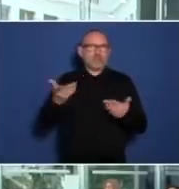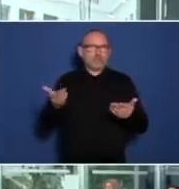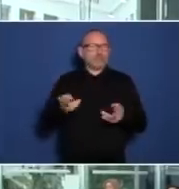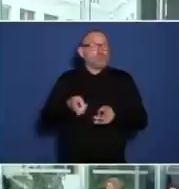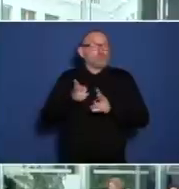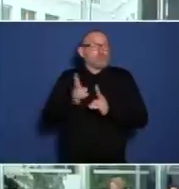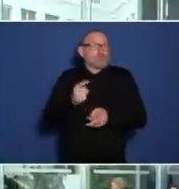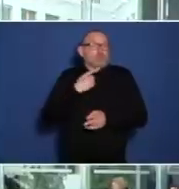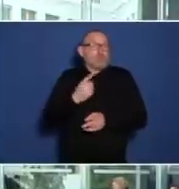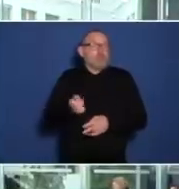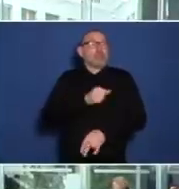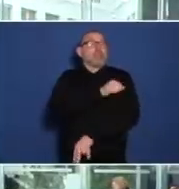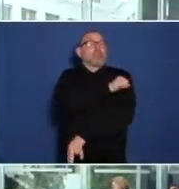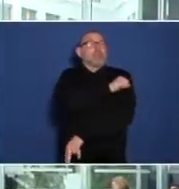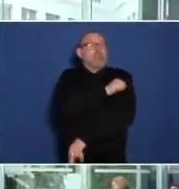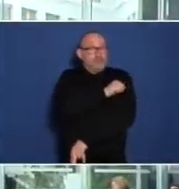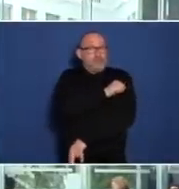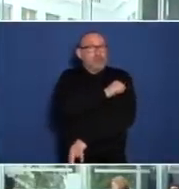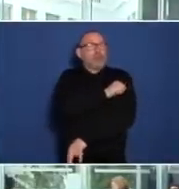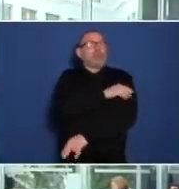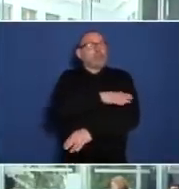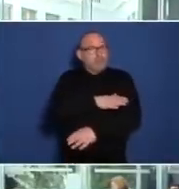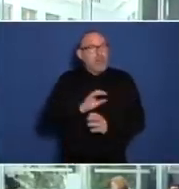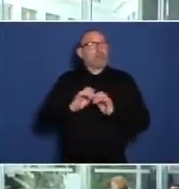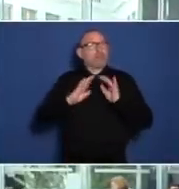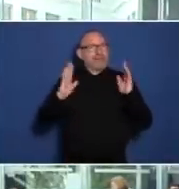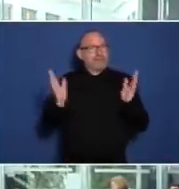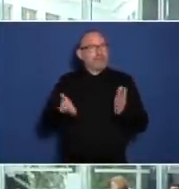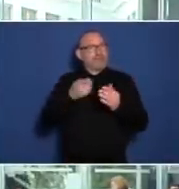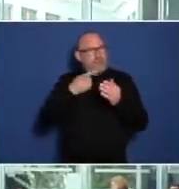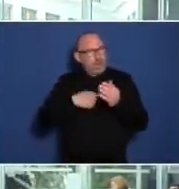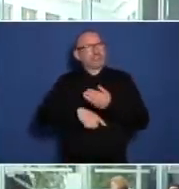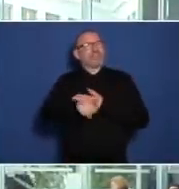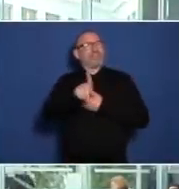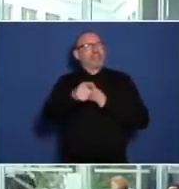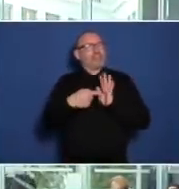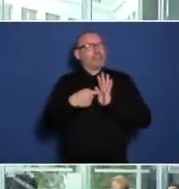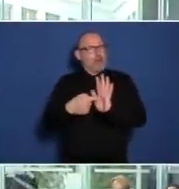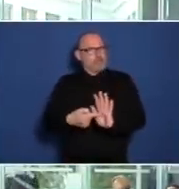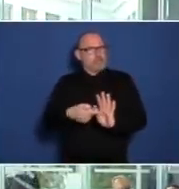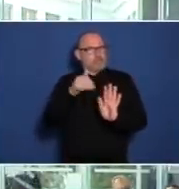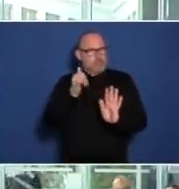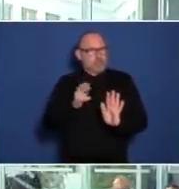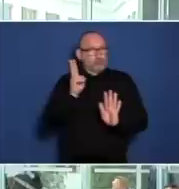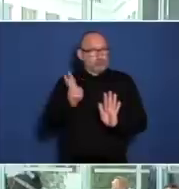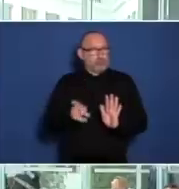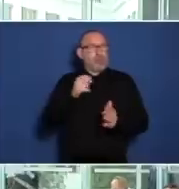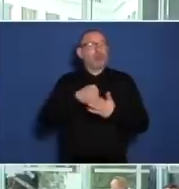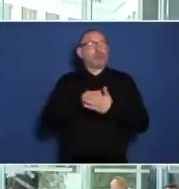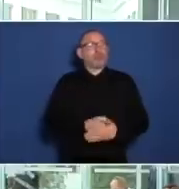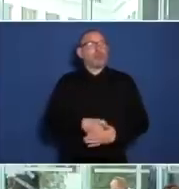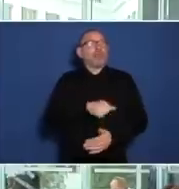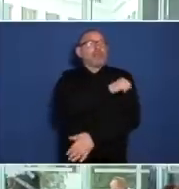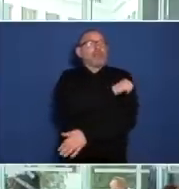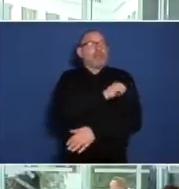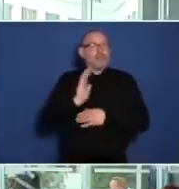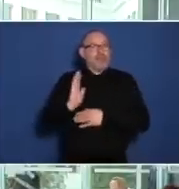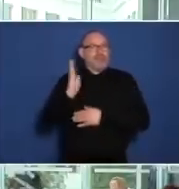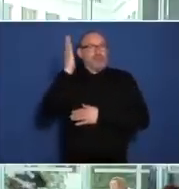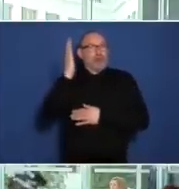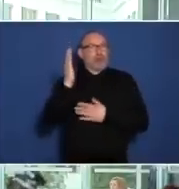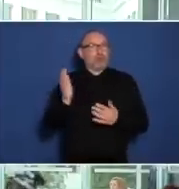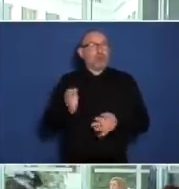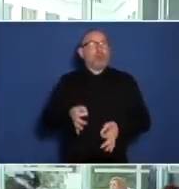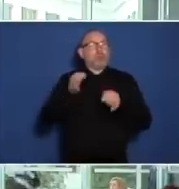richtig gesagt, die Impfung weist uns den Weg aus der Pandemie. Sie hat aber auch betont, dass der Erfolg der Impfung nicht bedeutet, dass wir